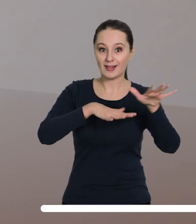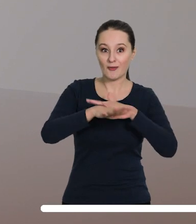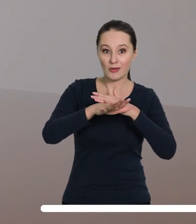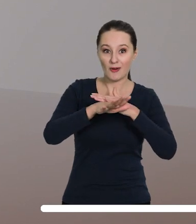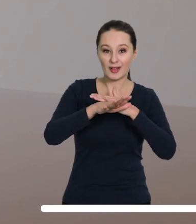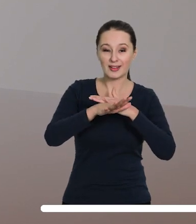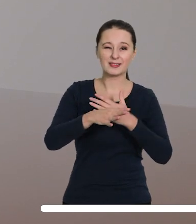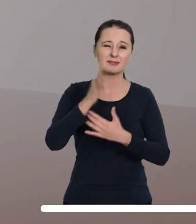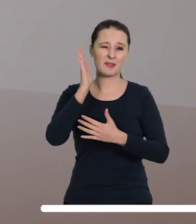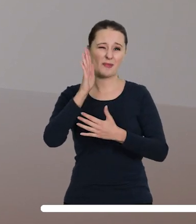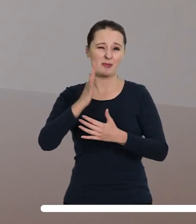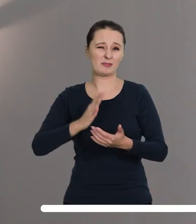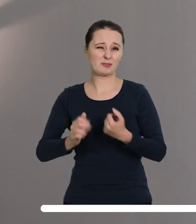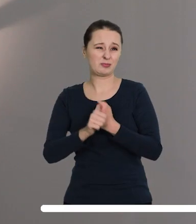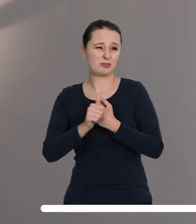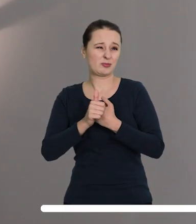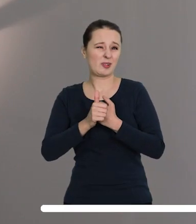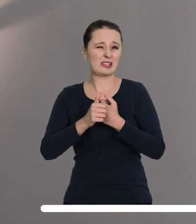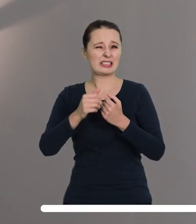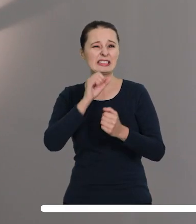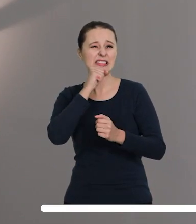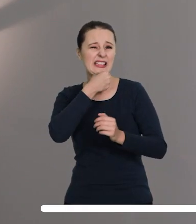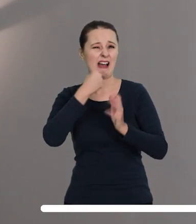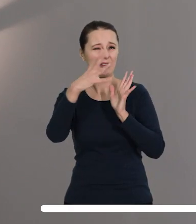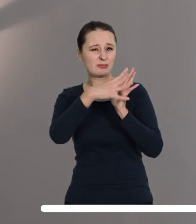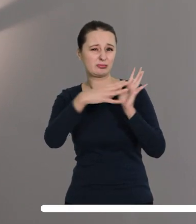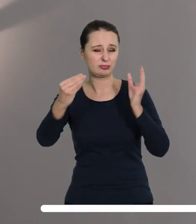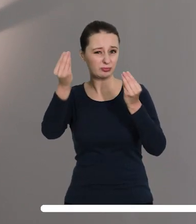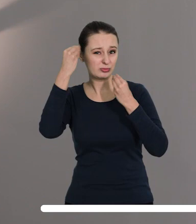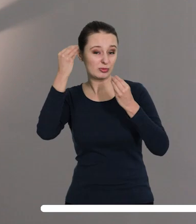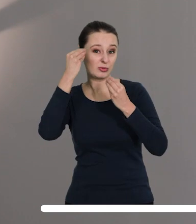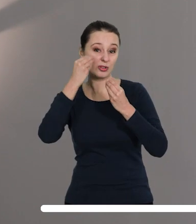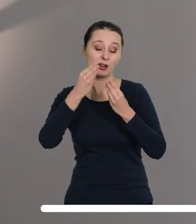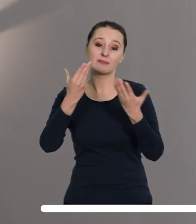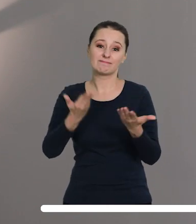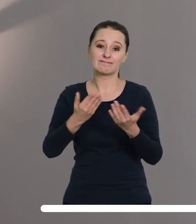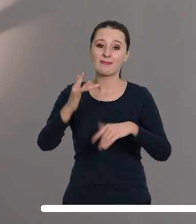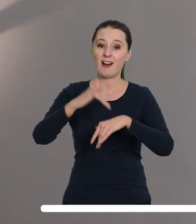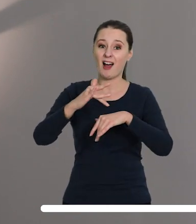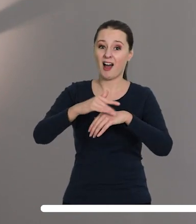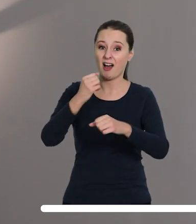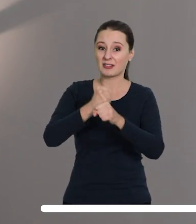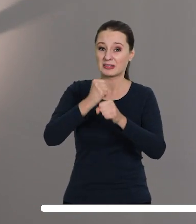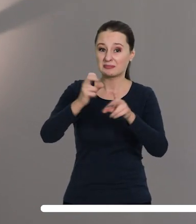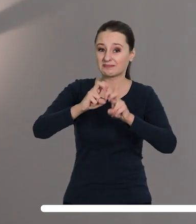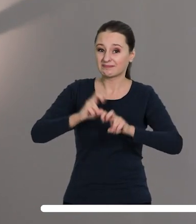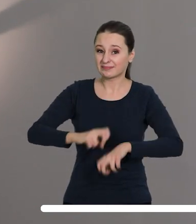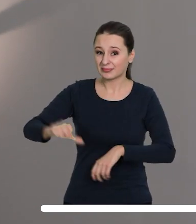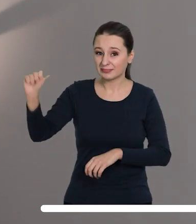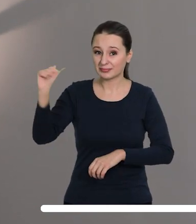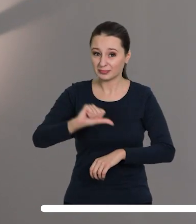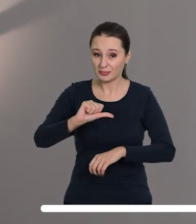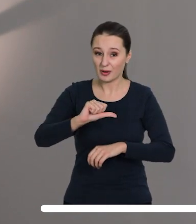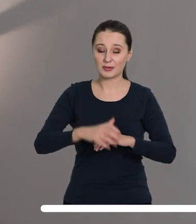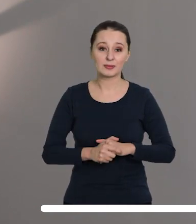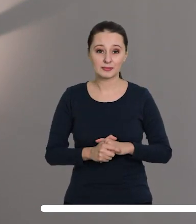stałą rzeczą w życiu jest zmiana, zaczną działać według nieaktualnych schematów i mimo imponującego startu mogą